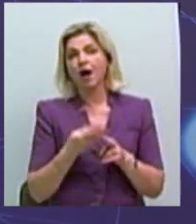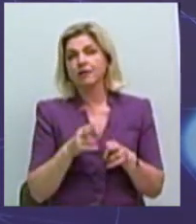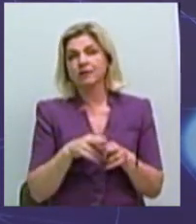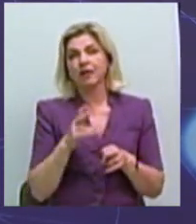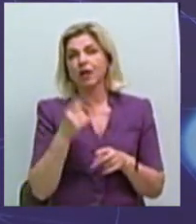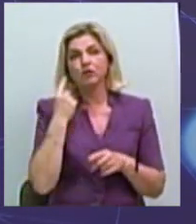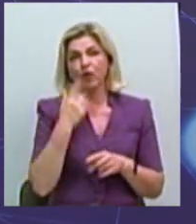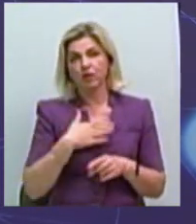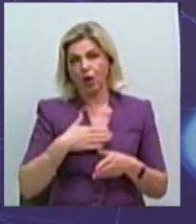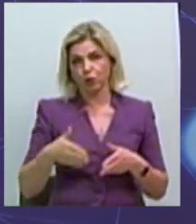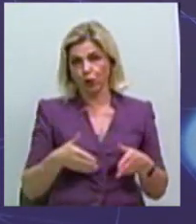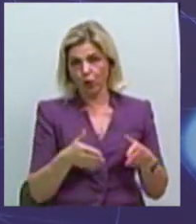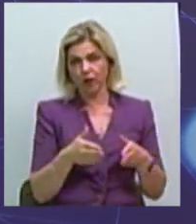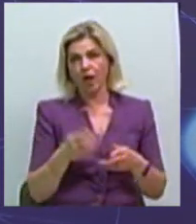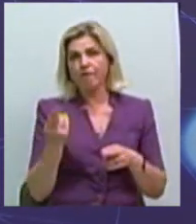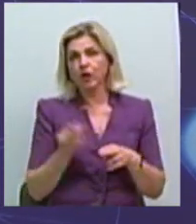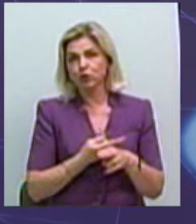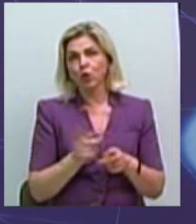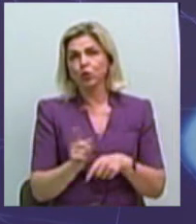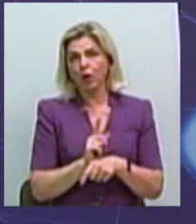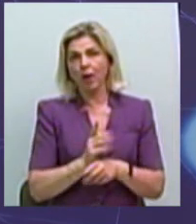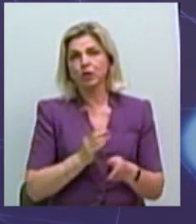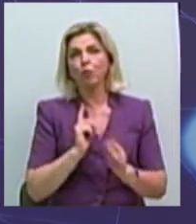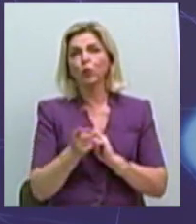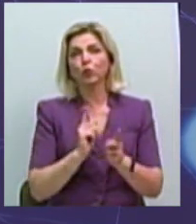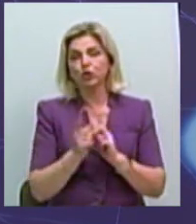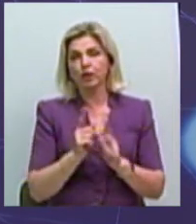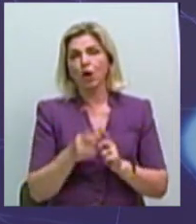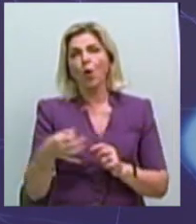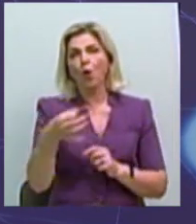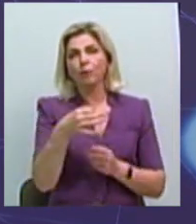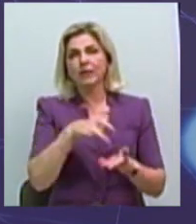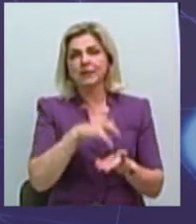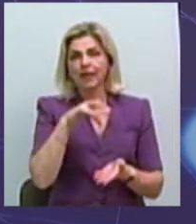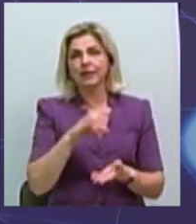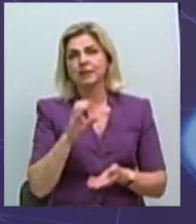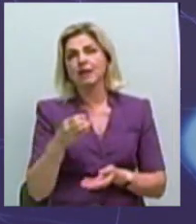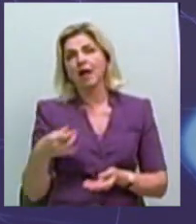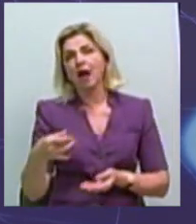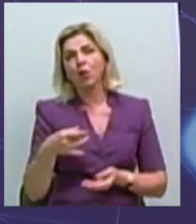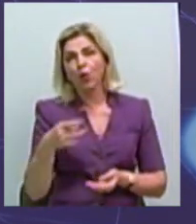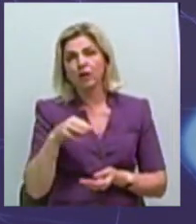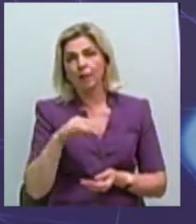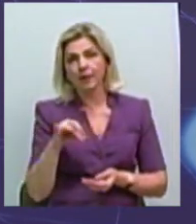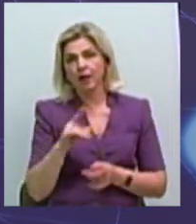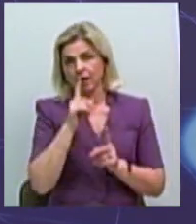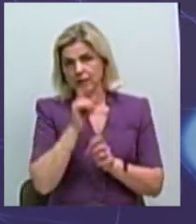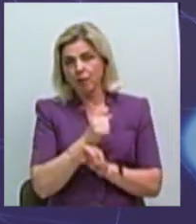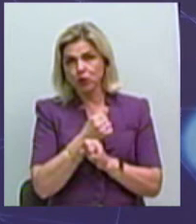прозвучить, це наші дороги. Відсутність нормального сполучення обласних центрів з районними центрами